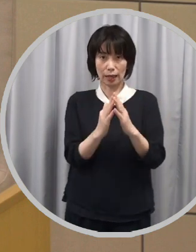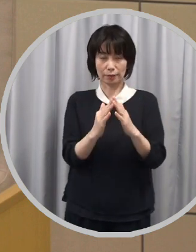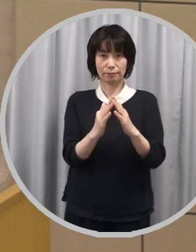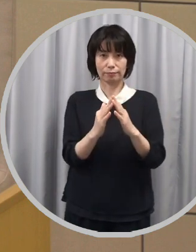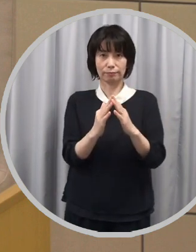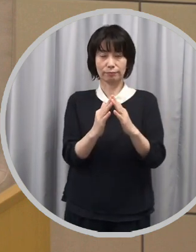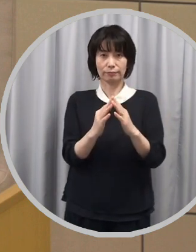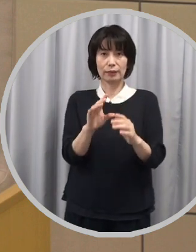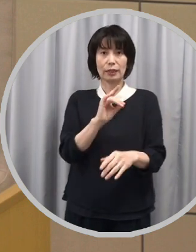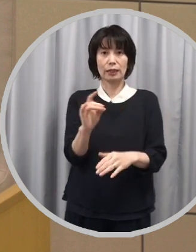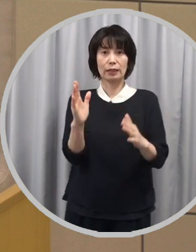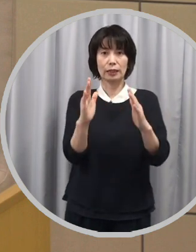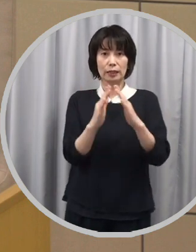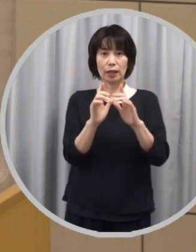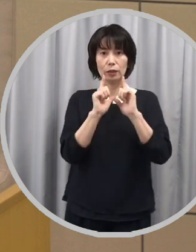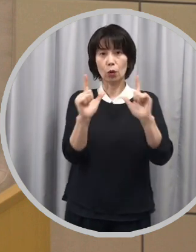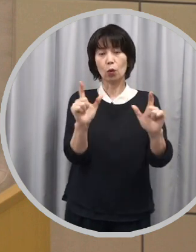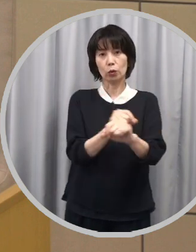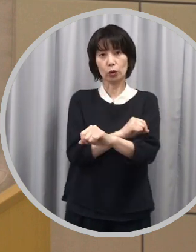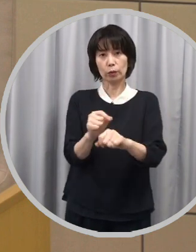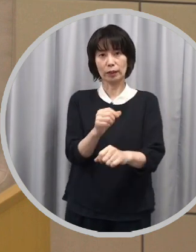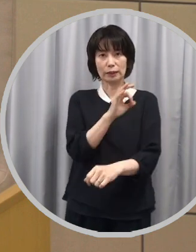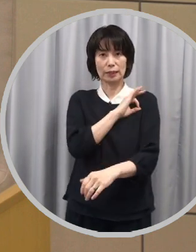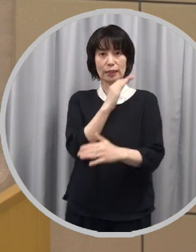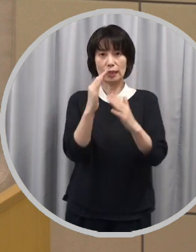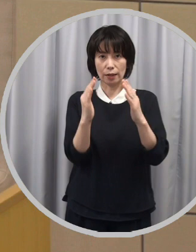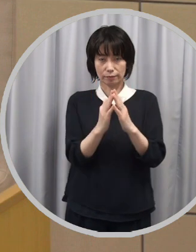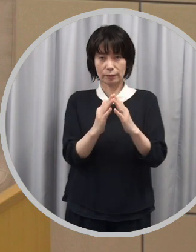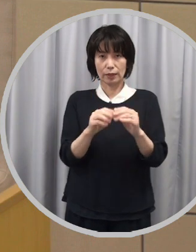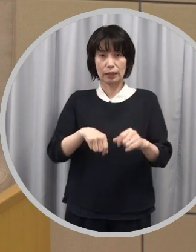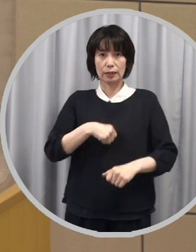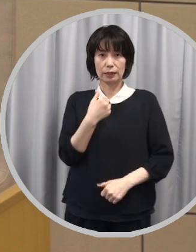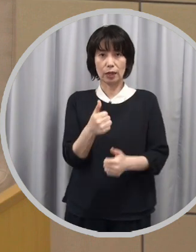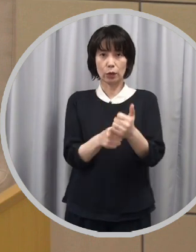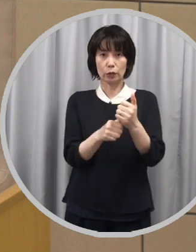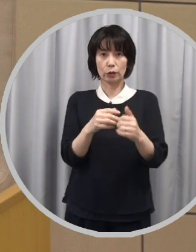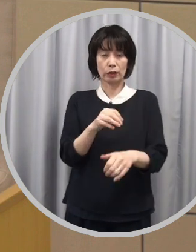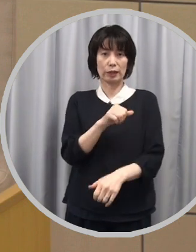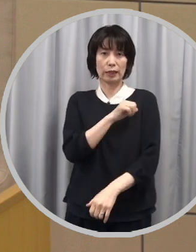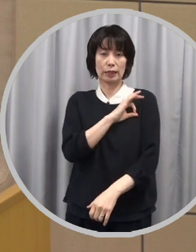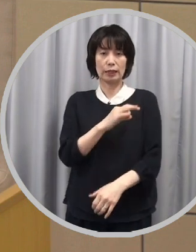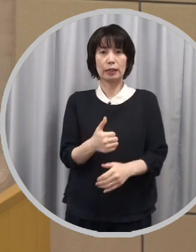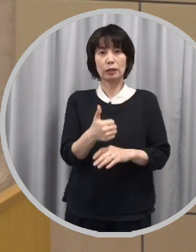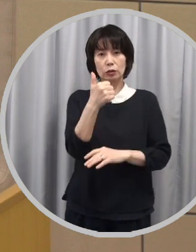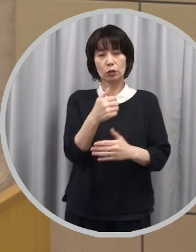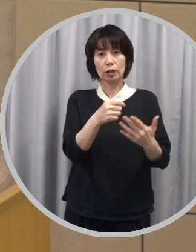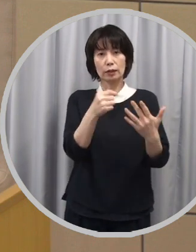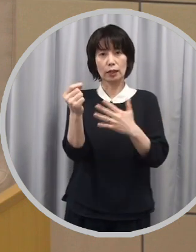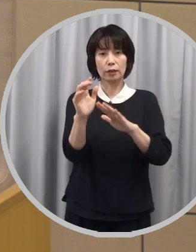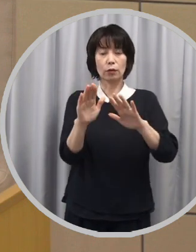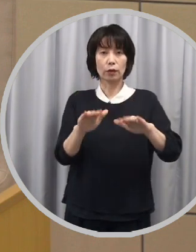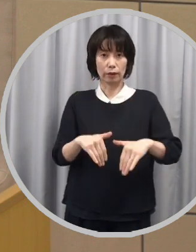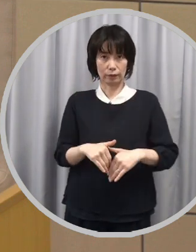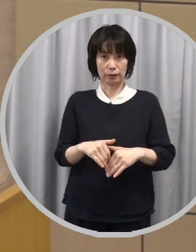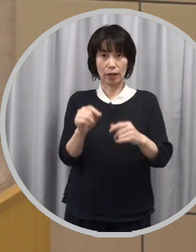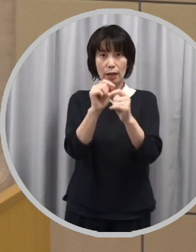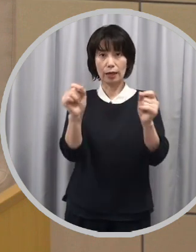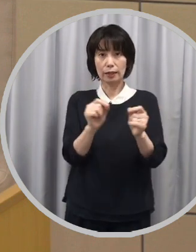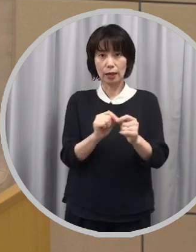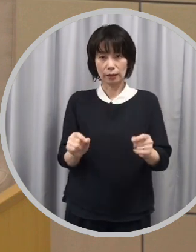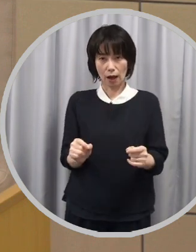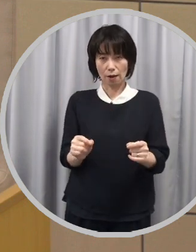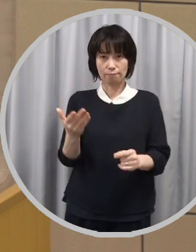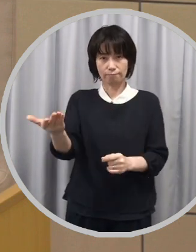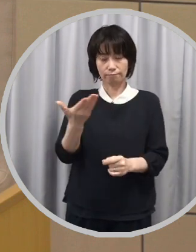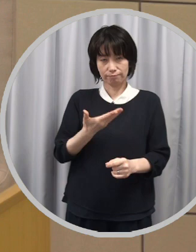および議会広報特別委員会において、政府委員長の選任が行われ、その結果が議長の手元